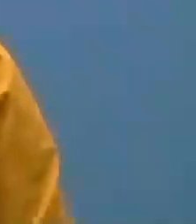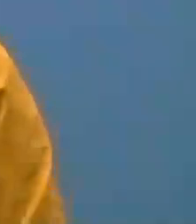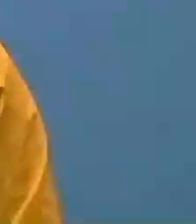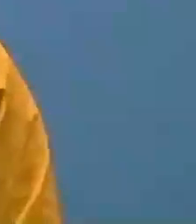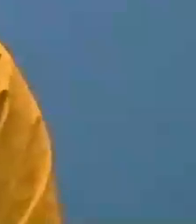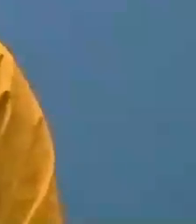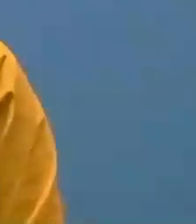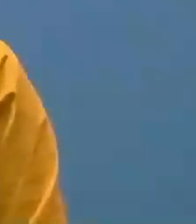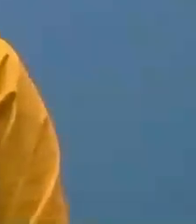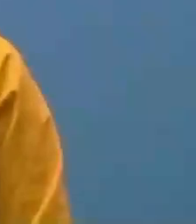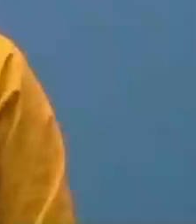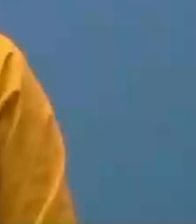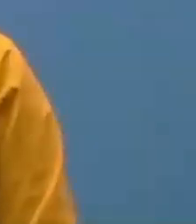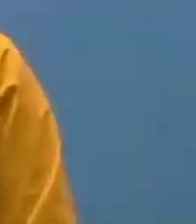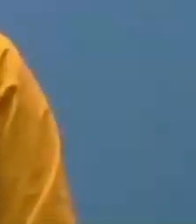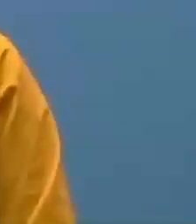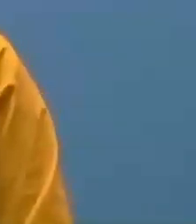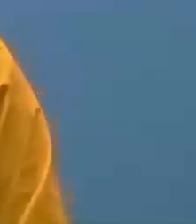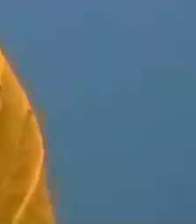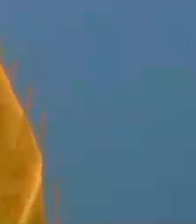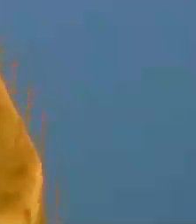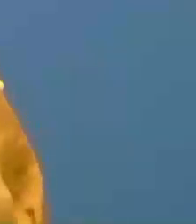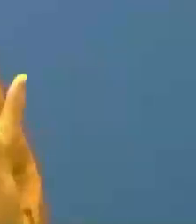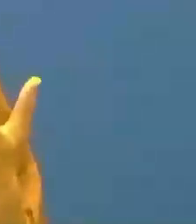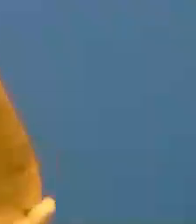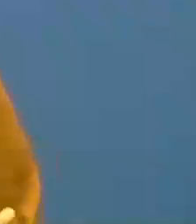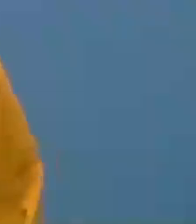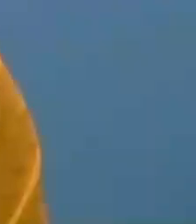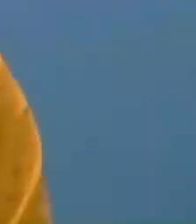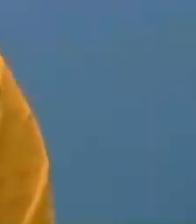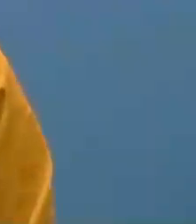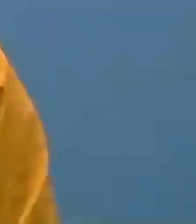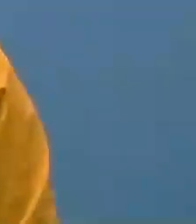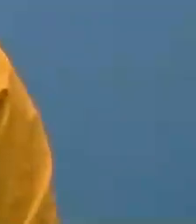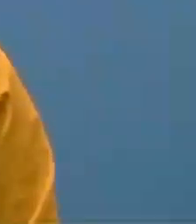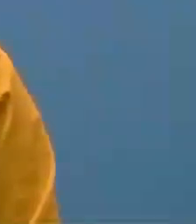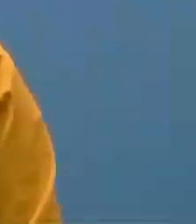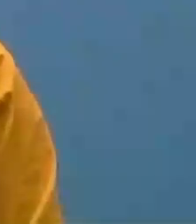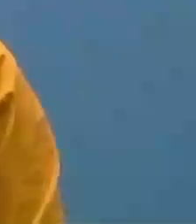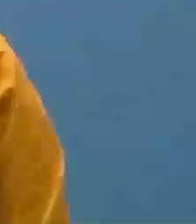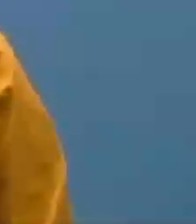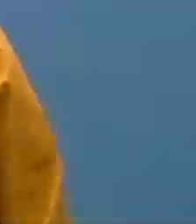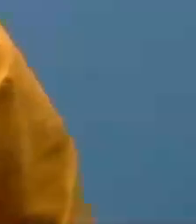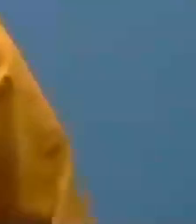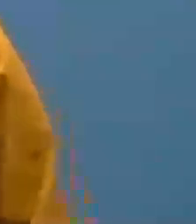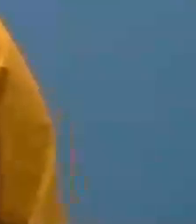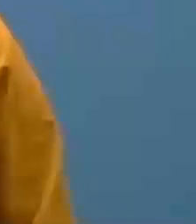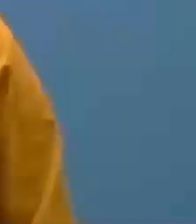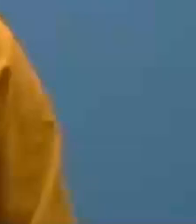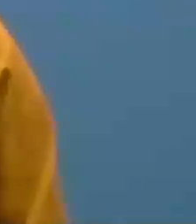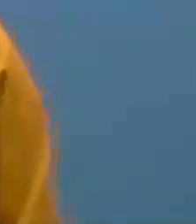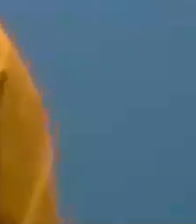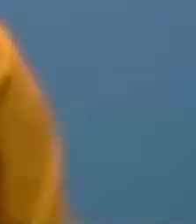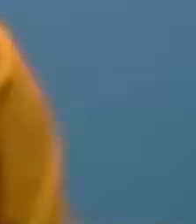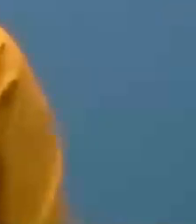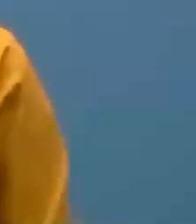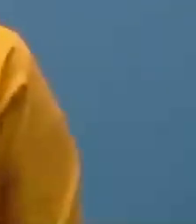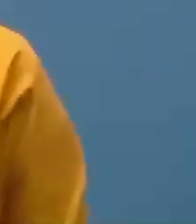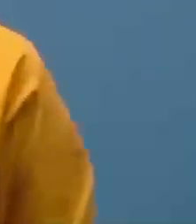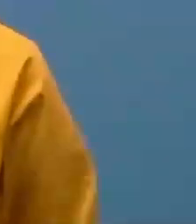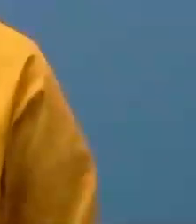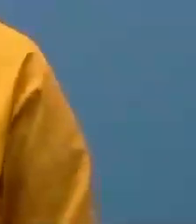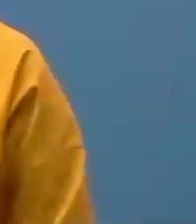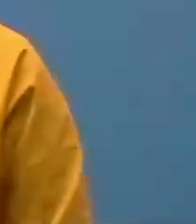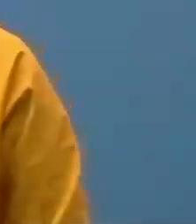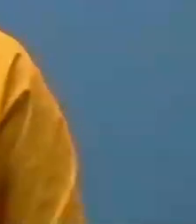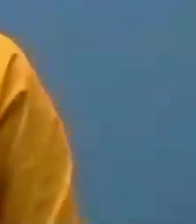多的这个辩论吗？你真的应该做什么样的辩论呢？谁是真正的神